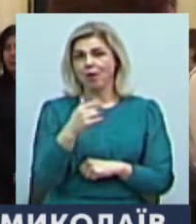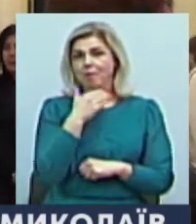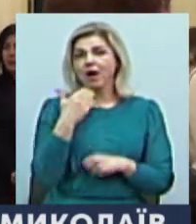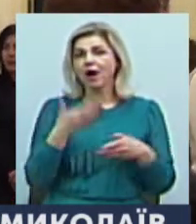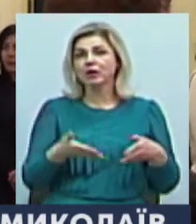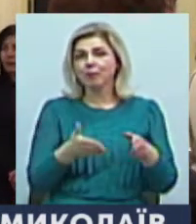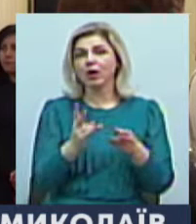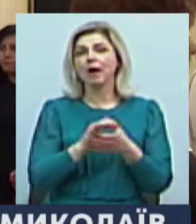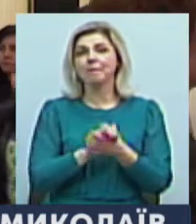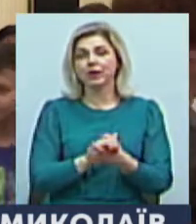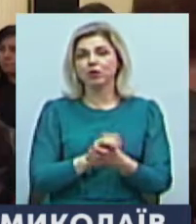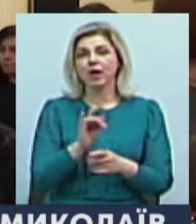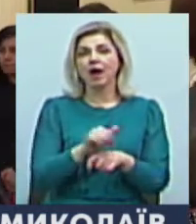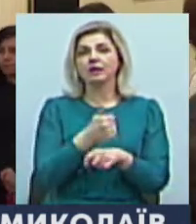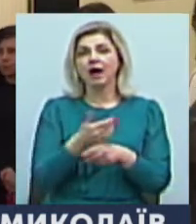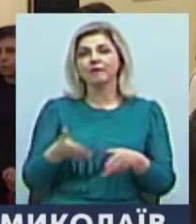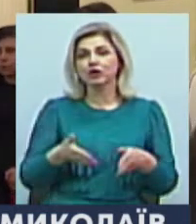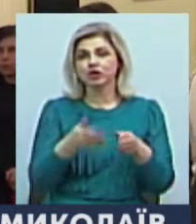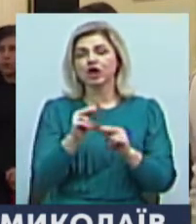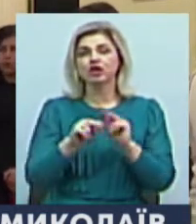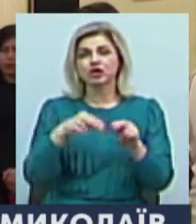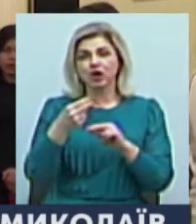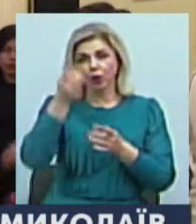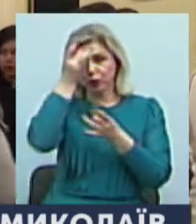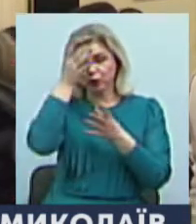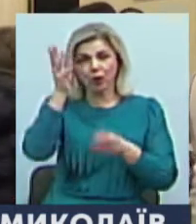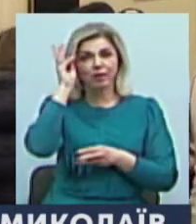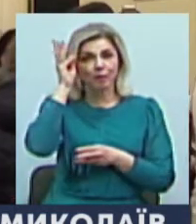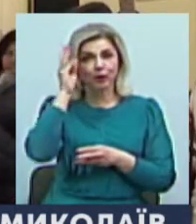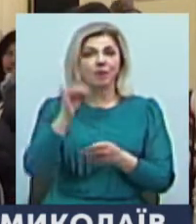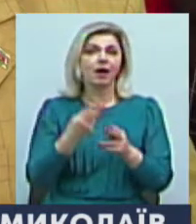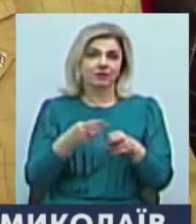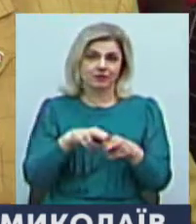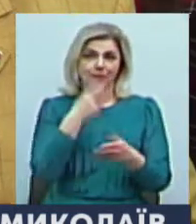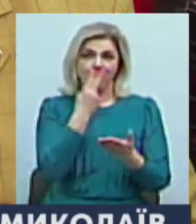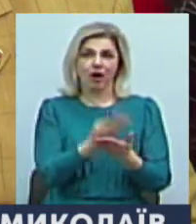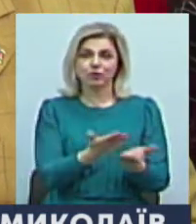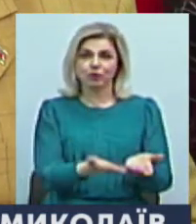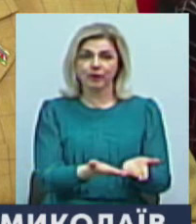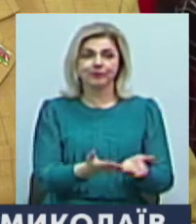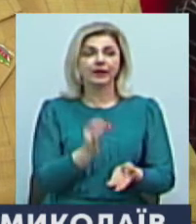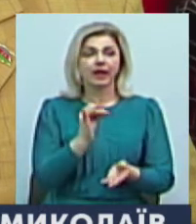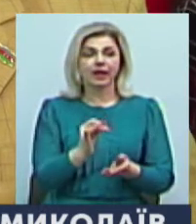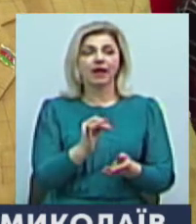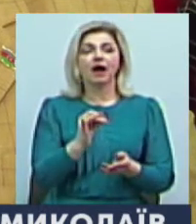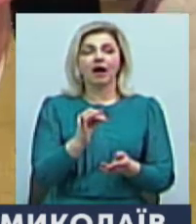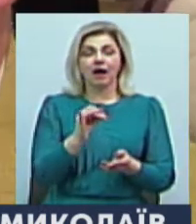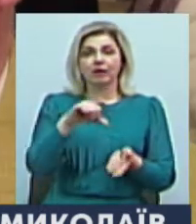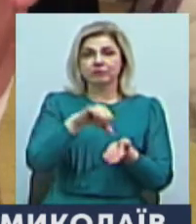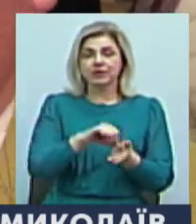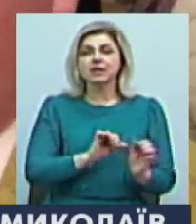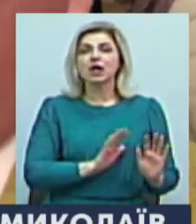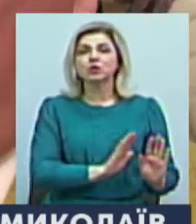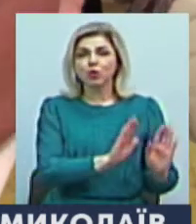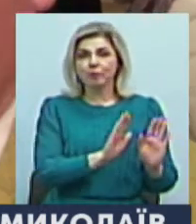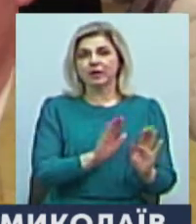миру. І найголовніший шлях – це через культурну дипломатію. І ми це показуємо. Аділь Бабаєв, заступник голови Конгресу